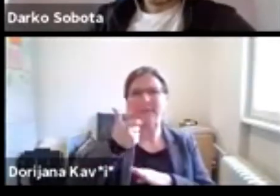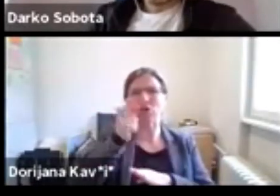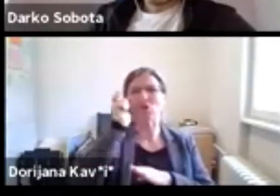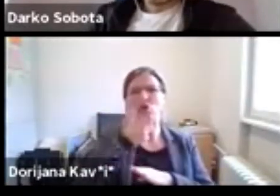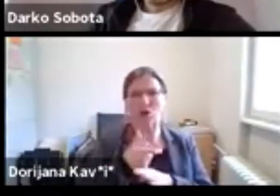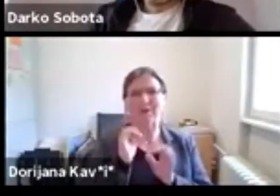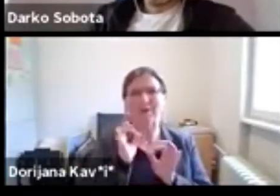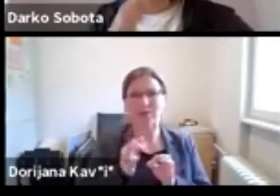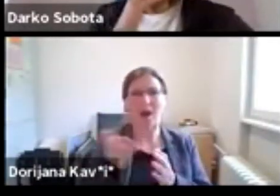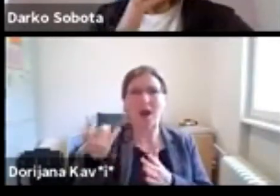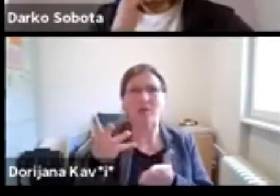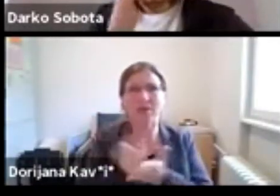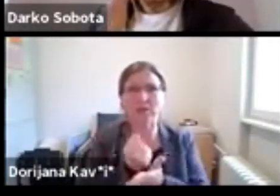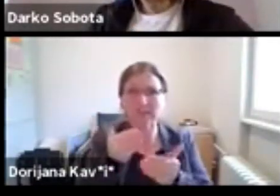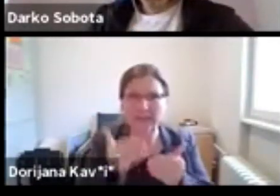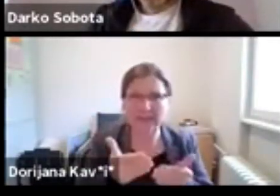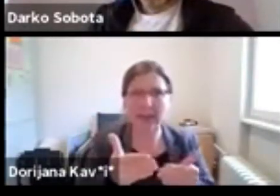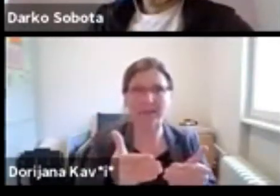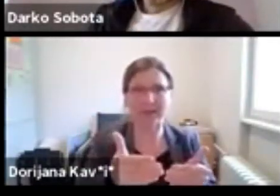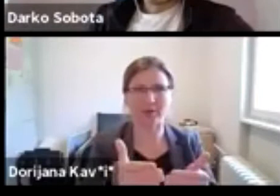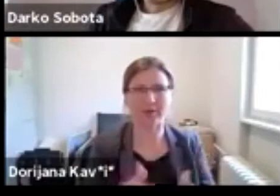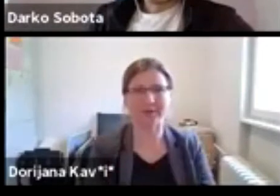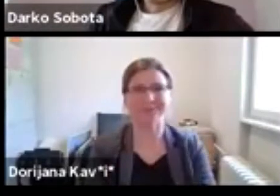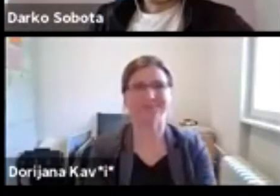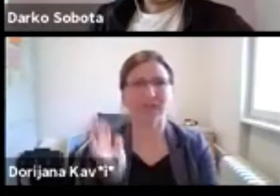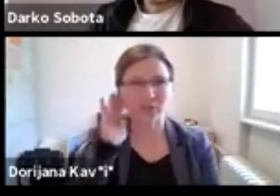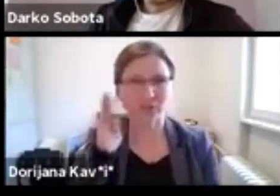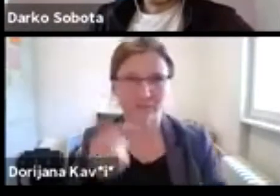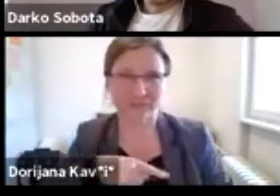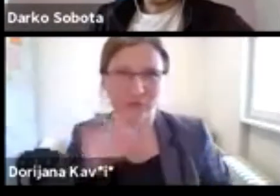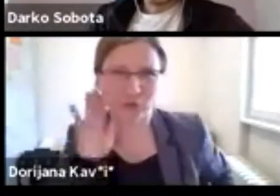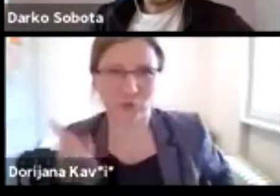gdje ste skupa sa svima nama sada. Slušamo vas.